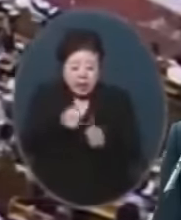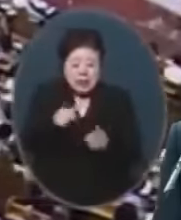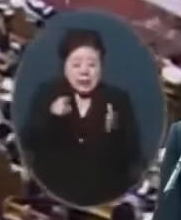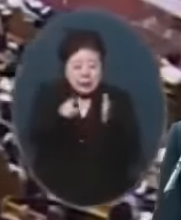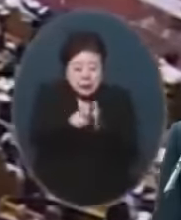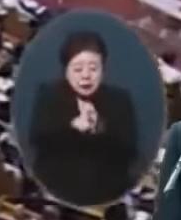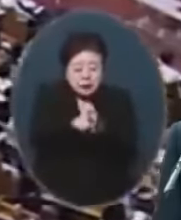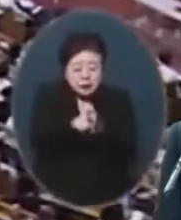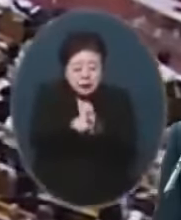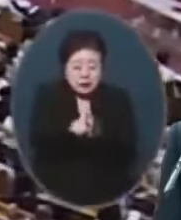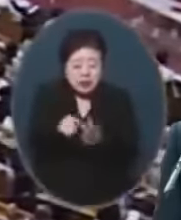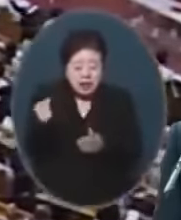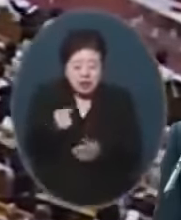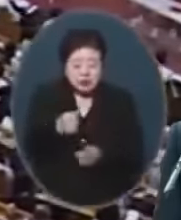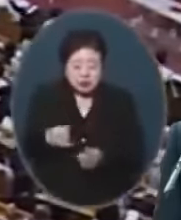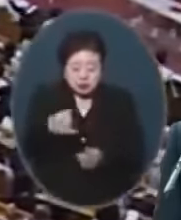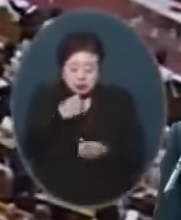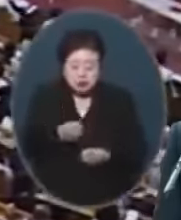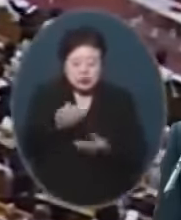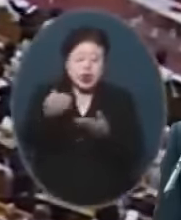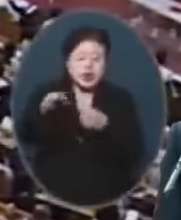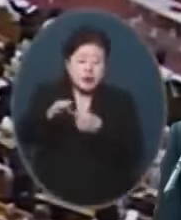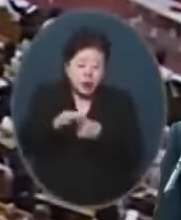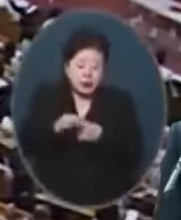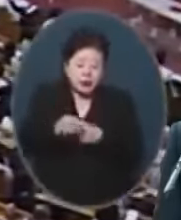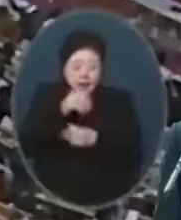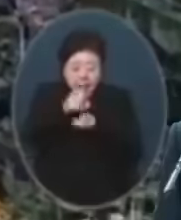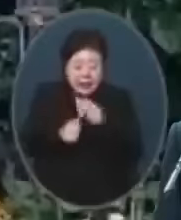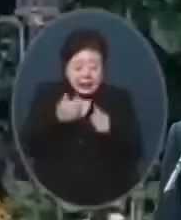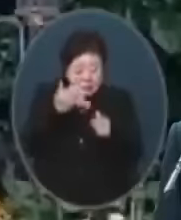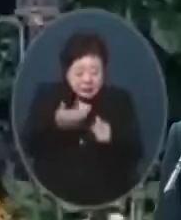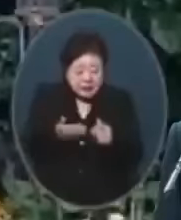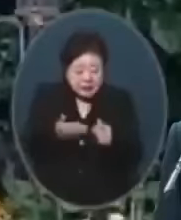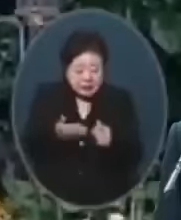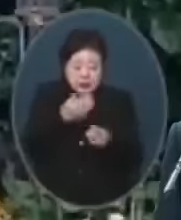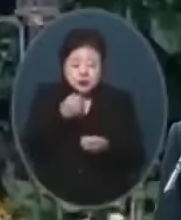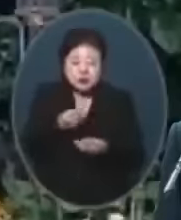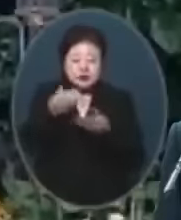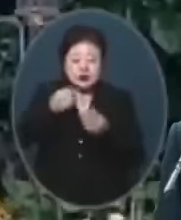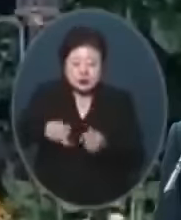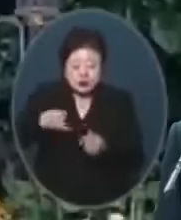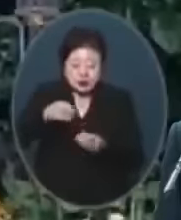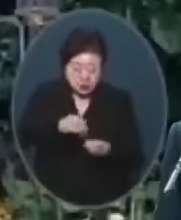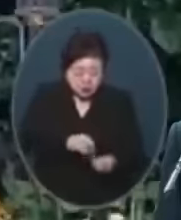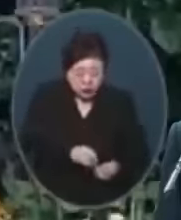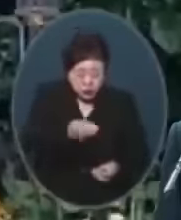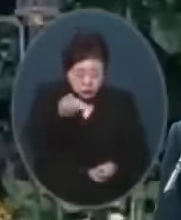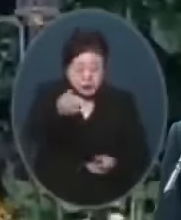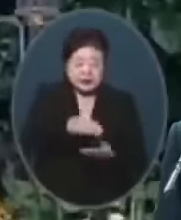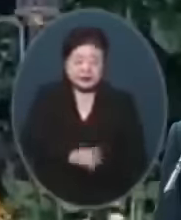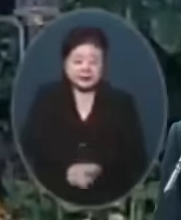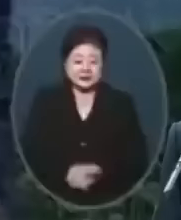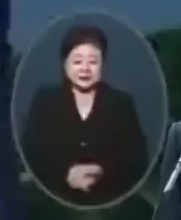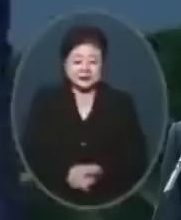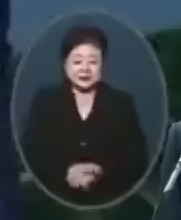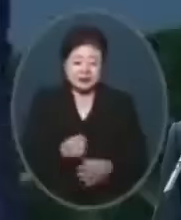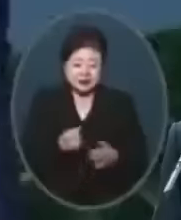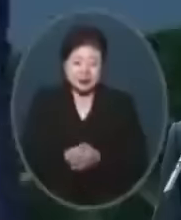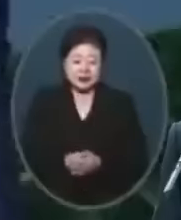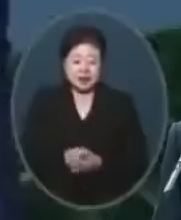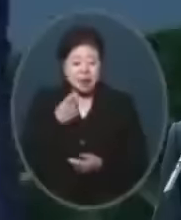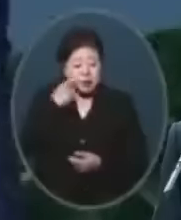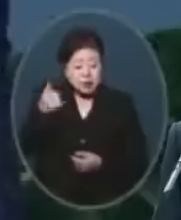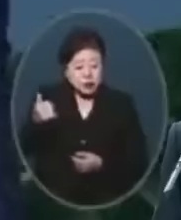이름을 가지고 자녀들을 축복하면 하나님께서 그 축복이 자녀들에게 임하게 되는 것입니다. 그러므로